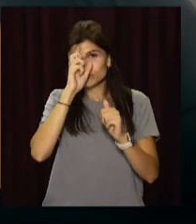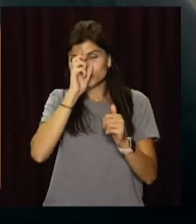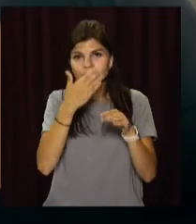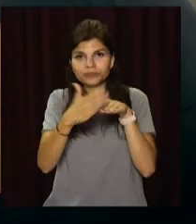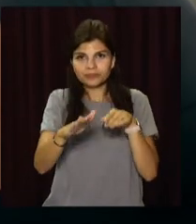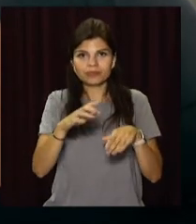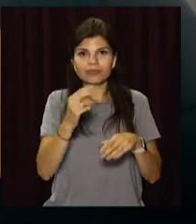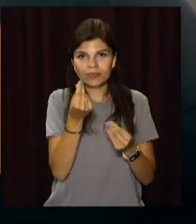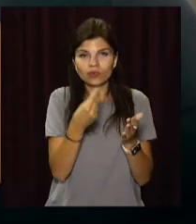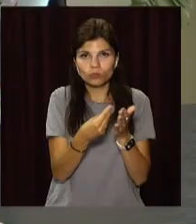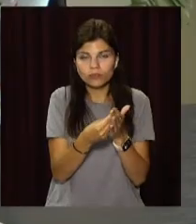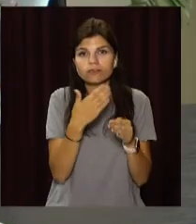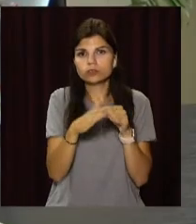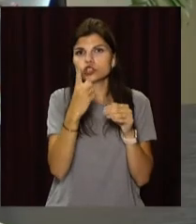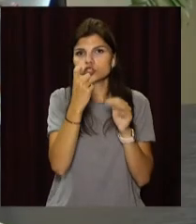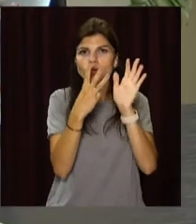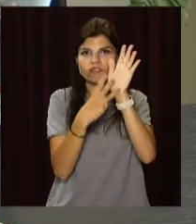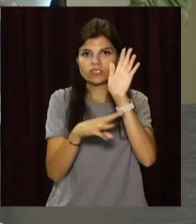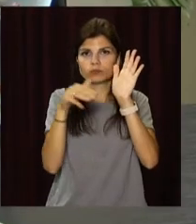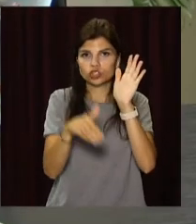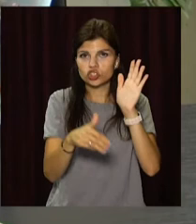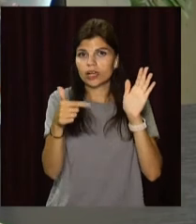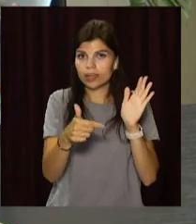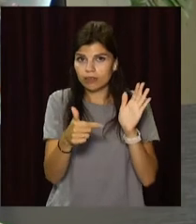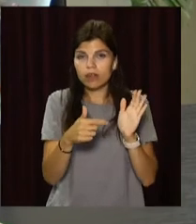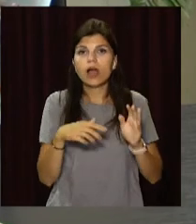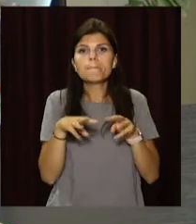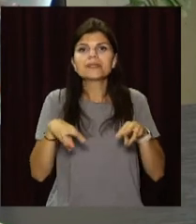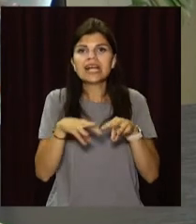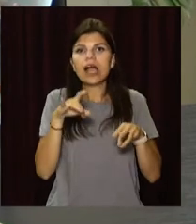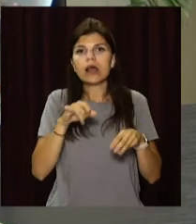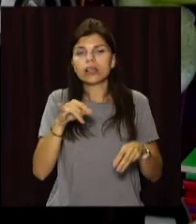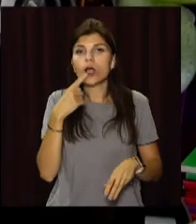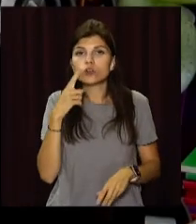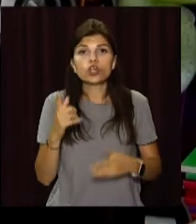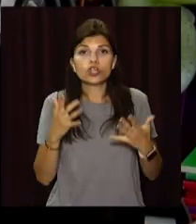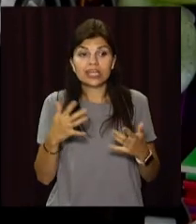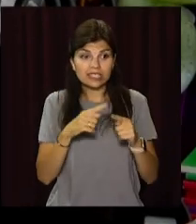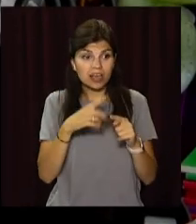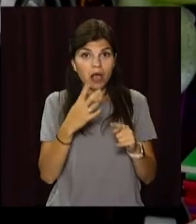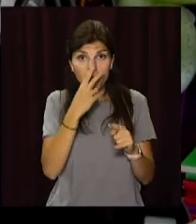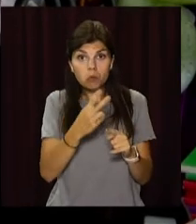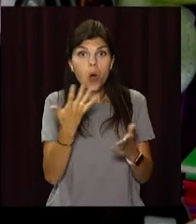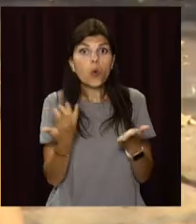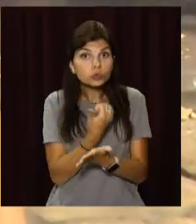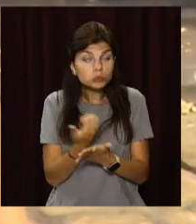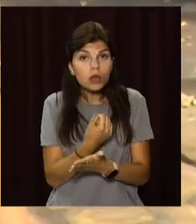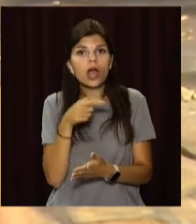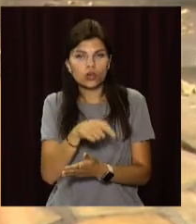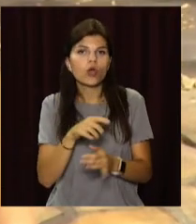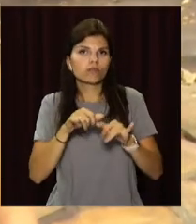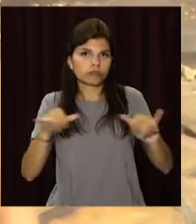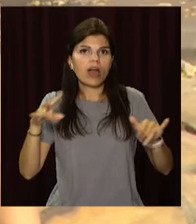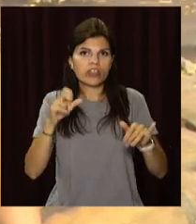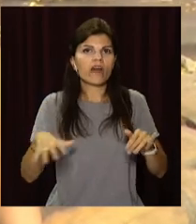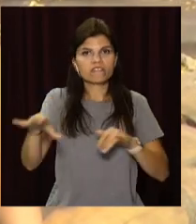ідеї юних кам'янчан виділили 180 тисяч гривень. У міськраді кажуть, якщо пілотний проєкт вийде успішним, його поширять